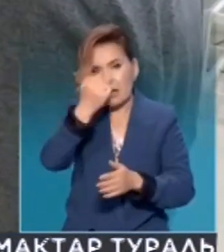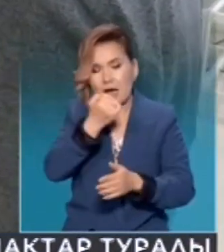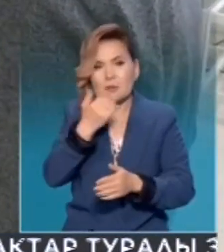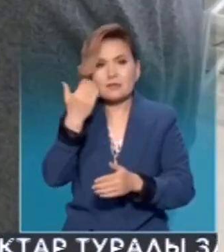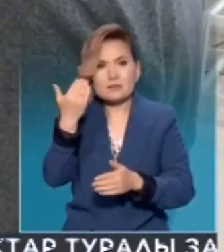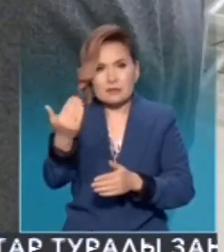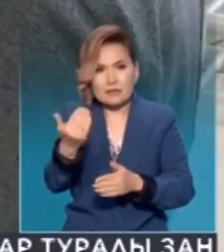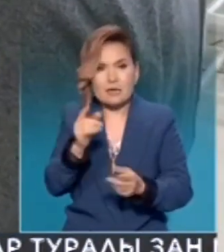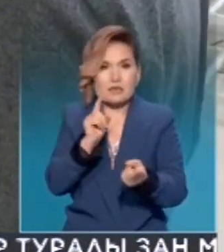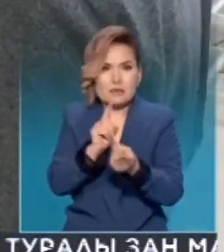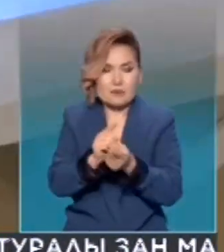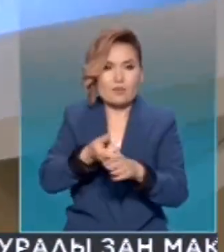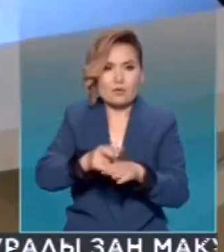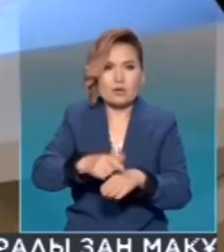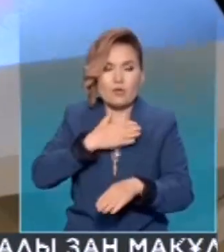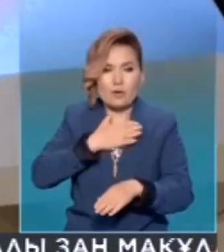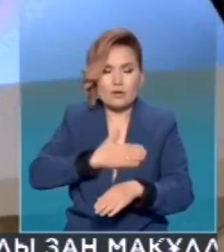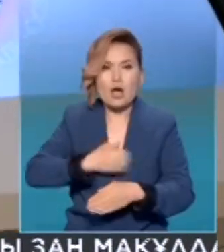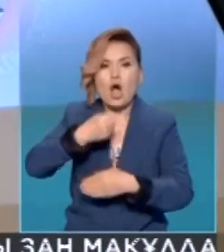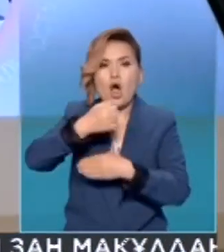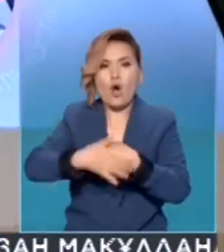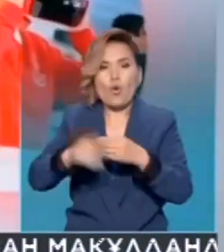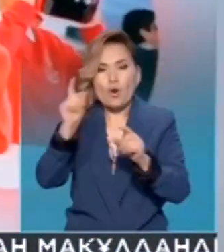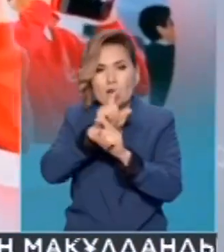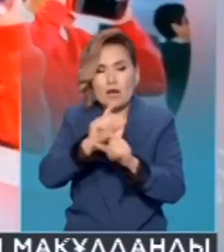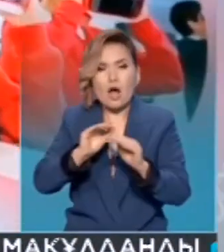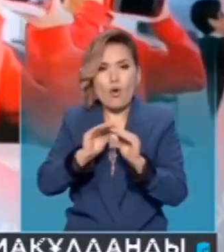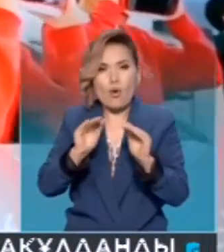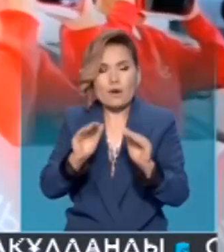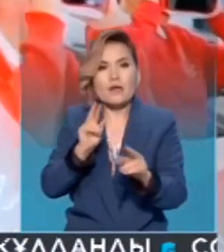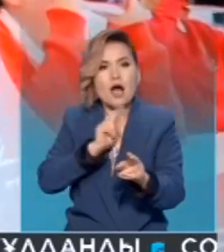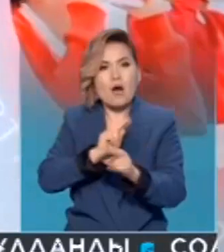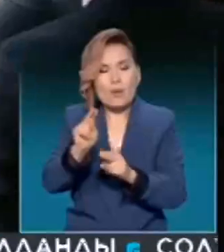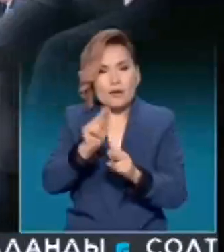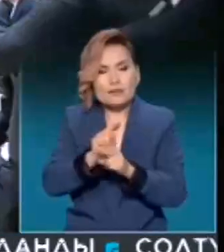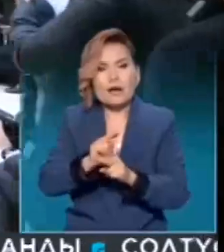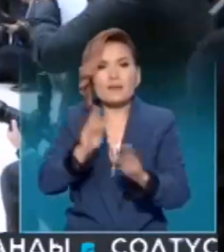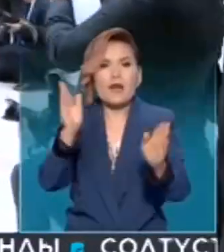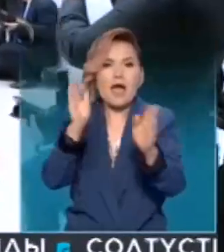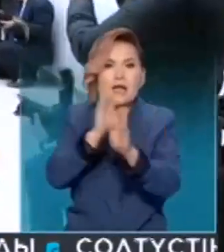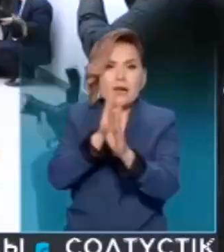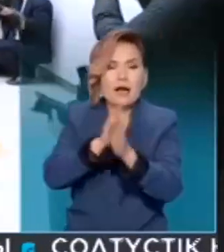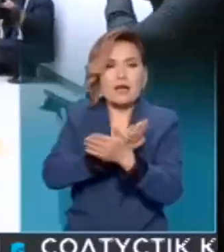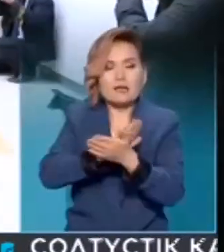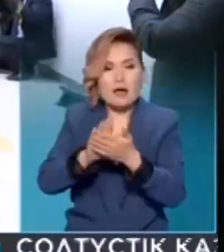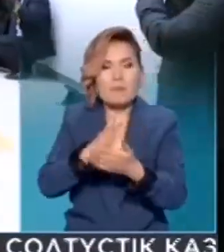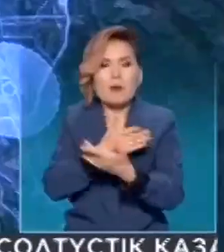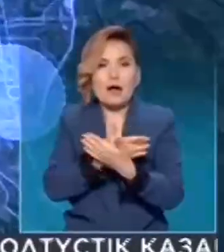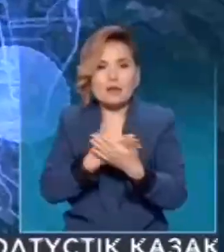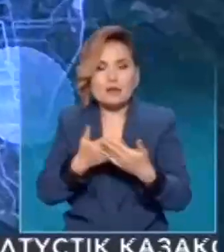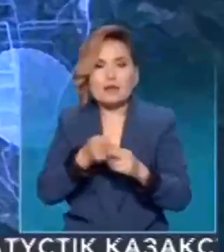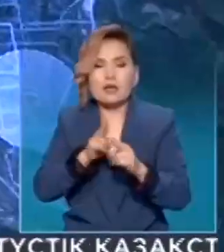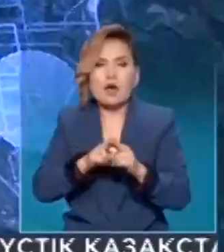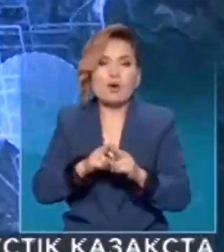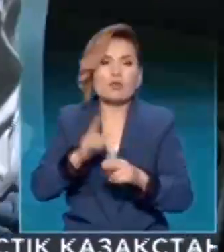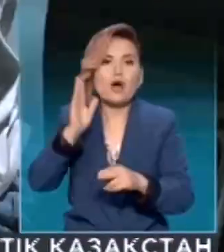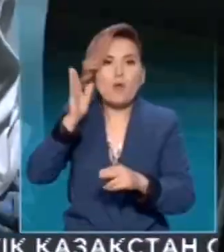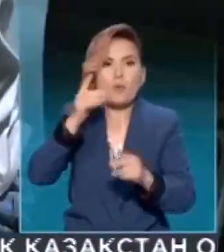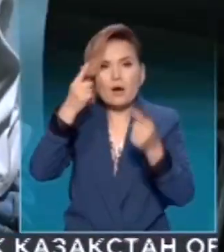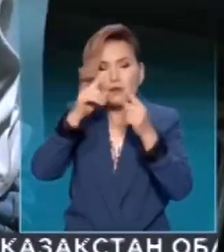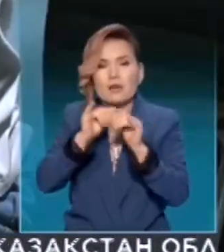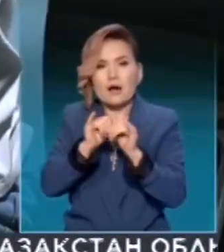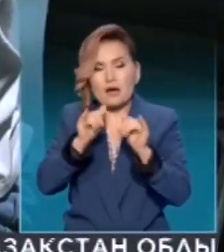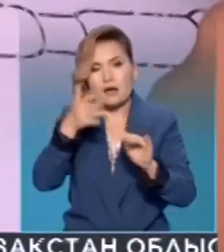артамыз. Рахмет. Орталықта оқушыларды шығармашылыққа баулып, экологиялық, ботаникалық дүниетанымын кеңейтіп, болашақ